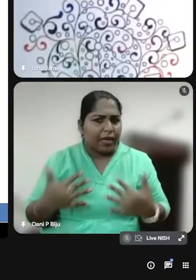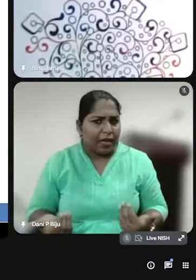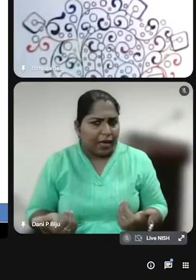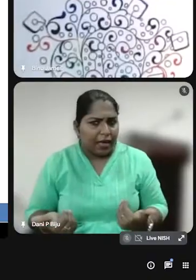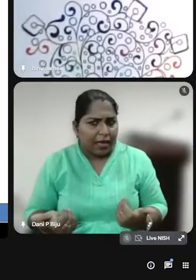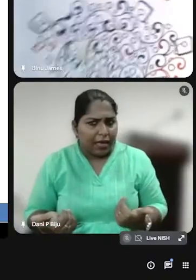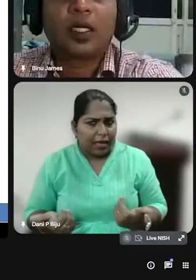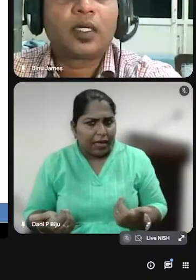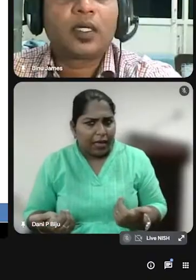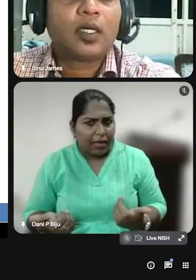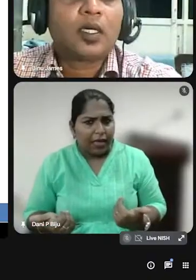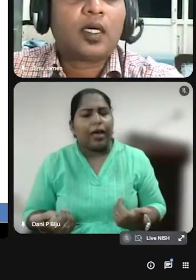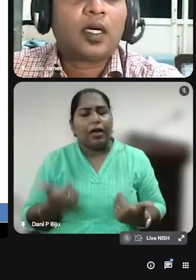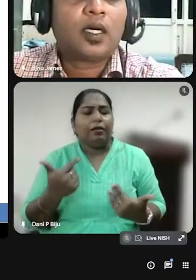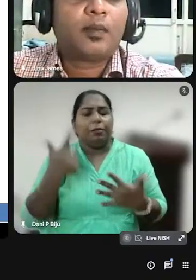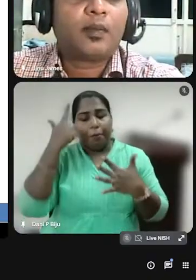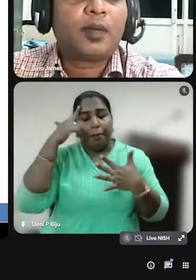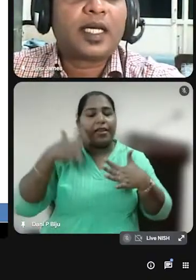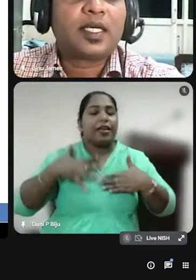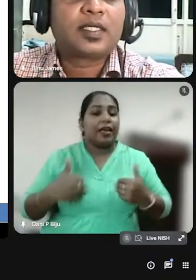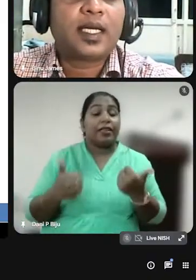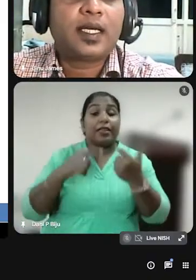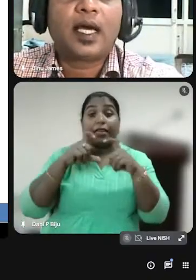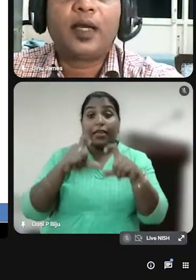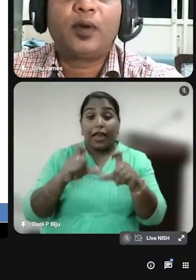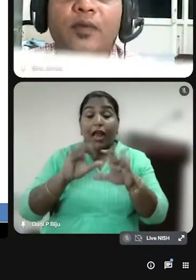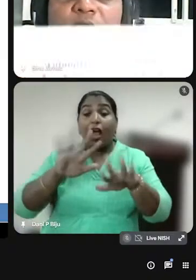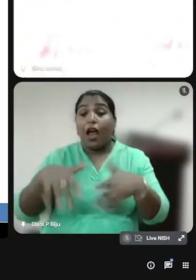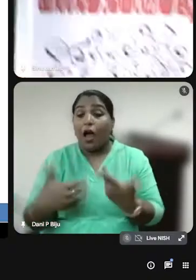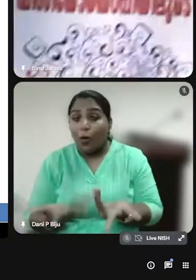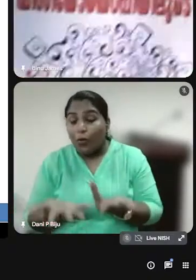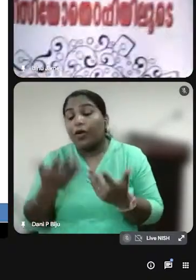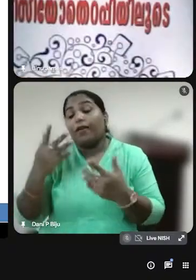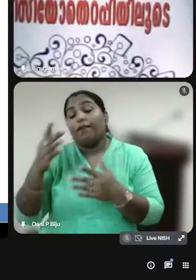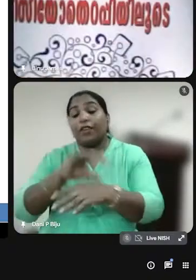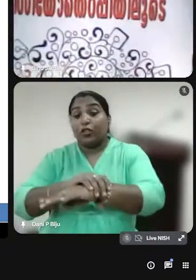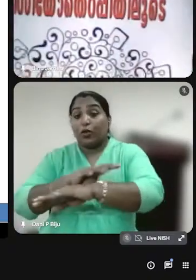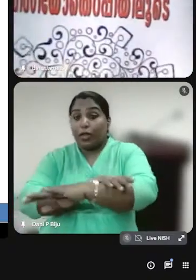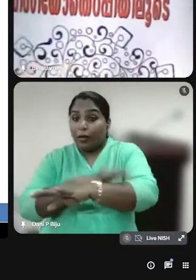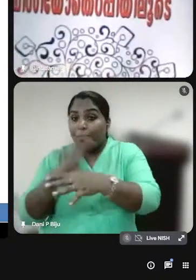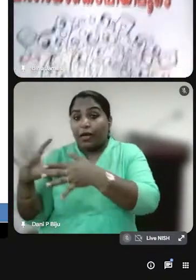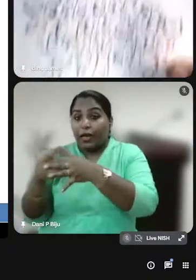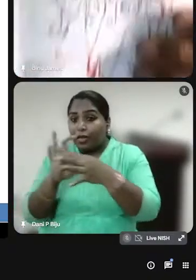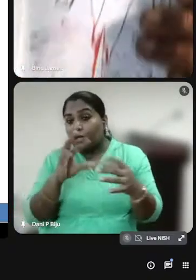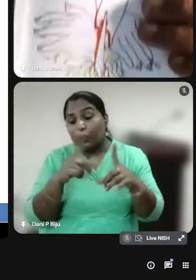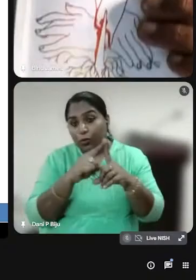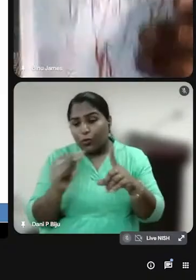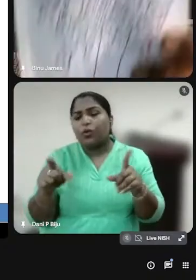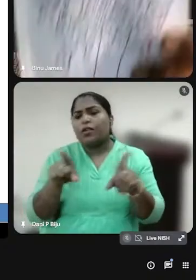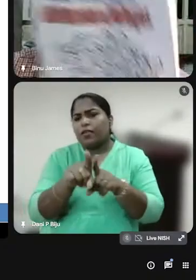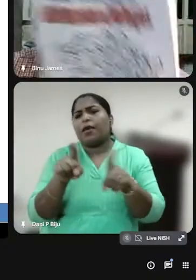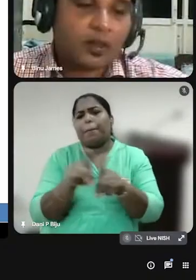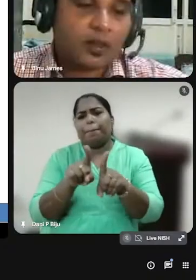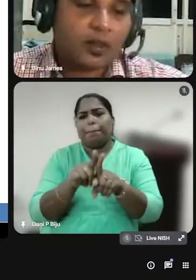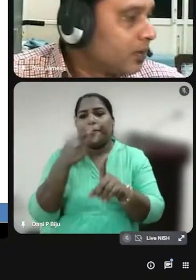പരിപാലന ഫിസിയോതെറാപ്പിയിലൂടെ എന്നാണ്, മാനസിക ശാരീരിക ആരോഗ്യ ഫിസിയോതെറാപ്പിയിലൂടെ എന്നാണ് ഈ പുസ്തകത്തിന്റെ പേര്.